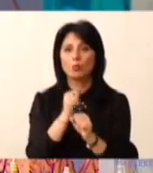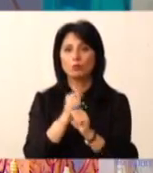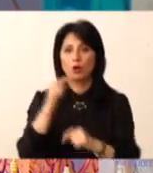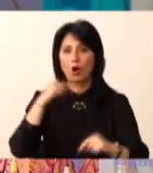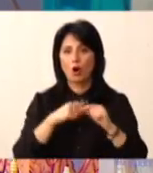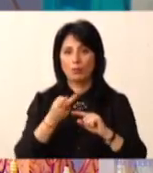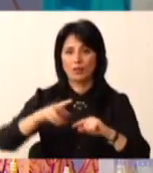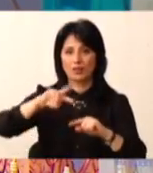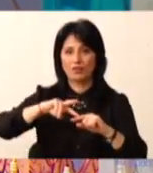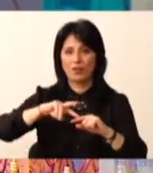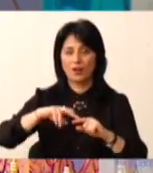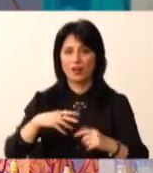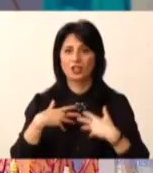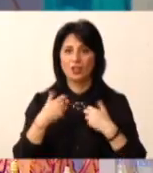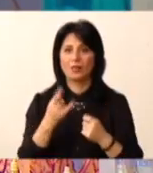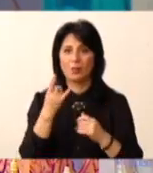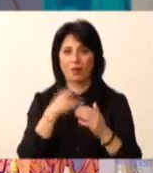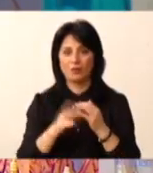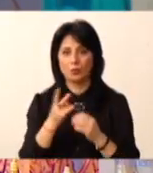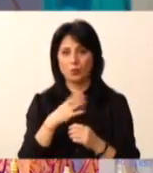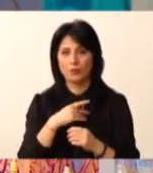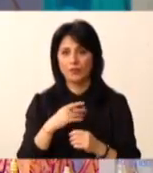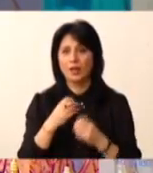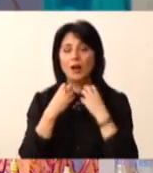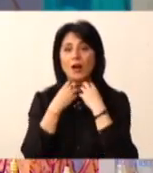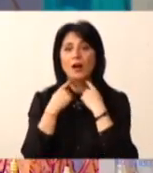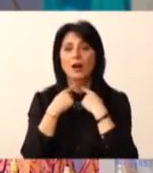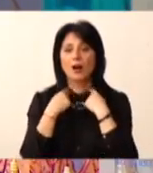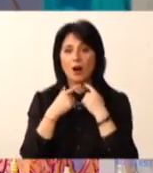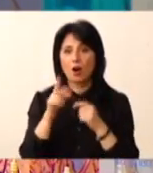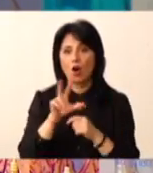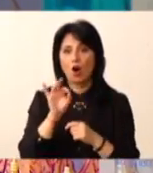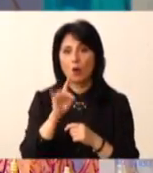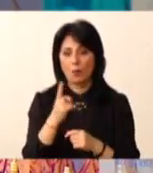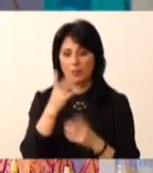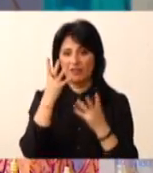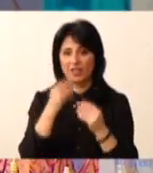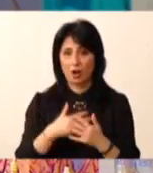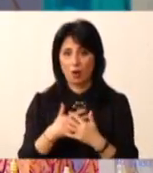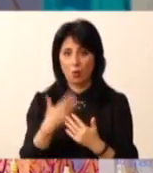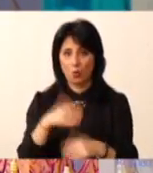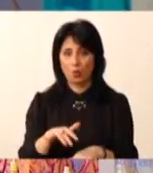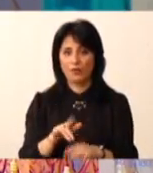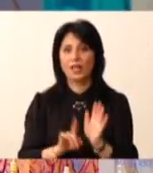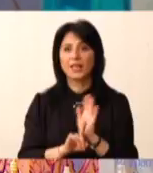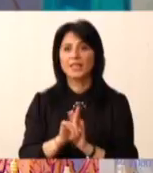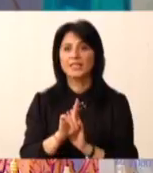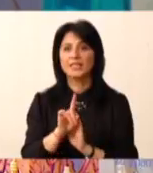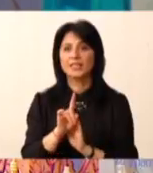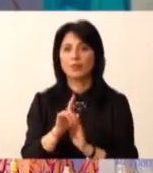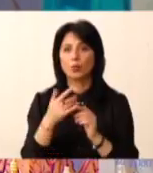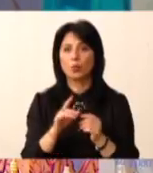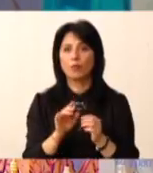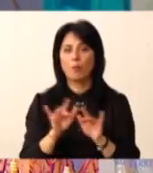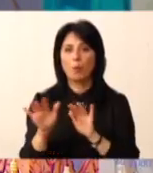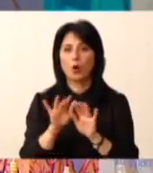და ჯანმრთელი ბავშვის დაბადებისკენ. ფარისებრი ჯირკვლის ჰორმონები პირველი დღიდან ორსულობისა ერთვებიან